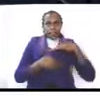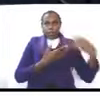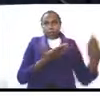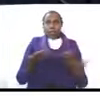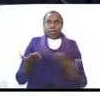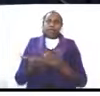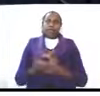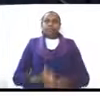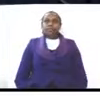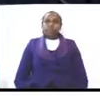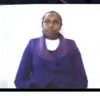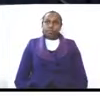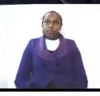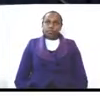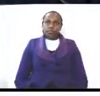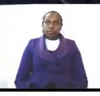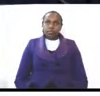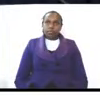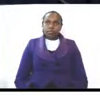mmekaribishwa.